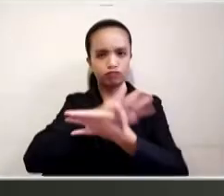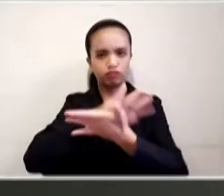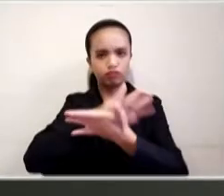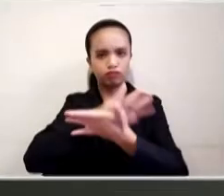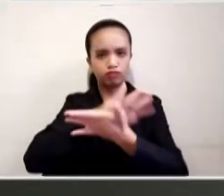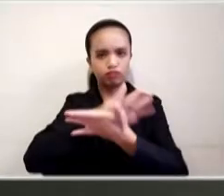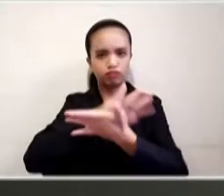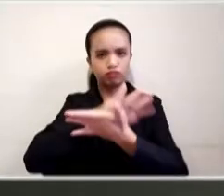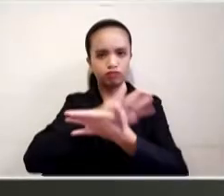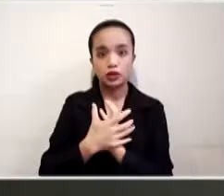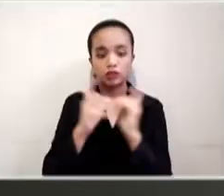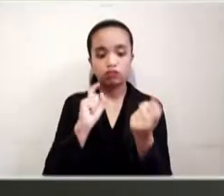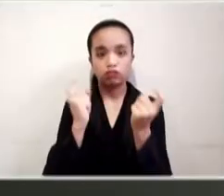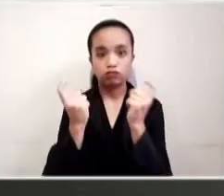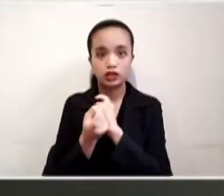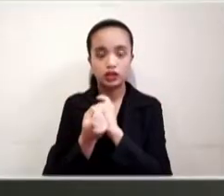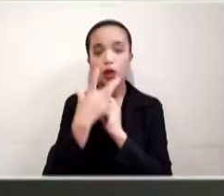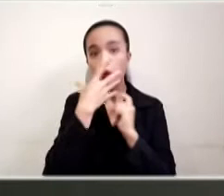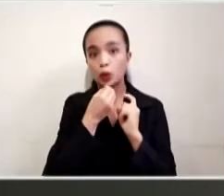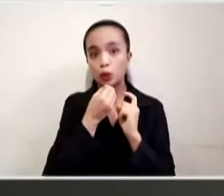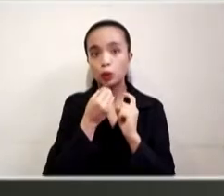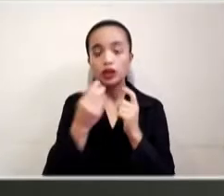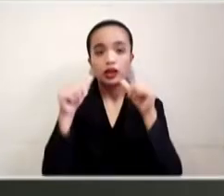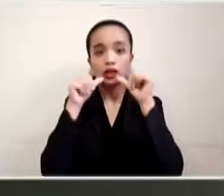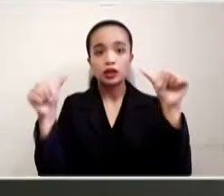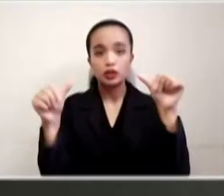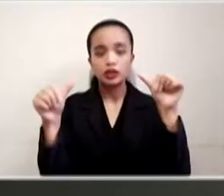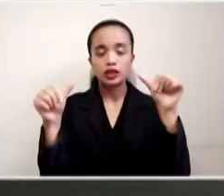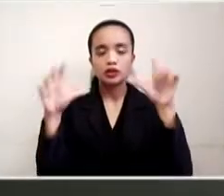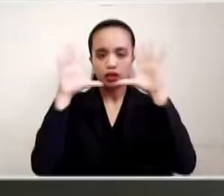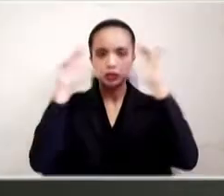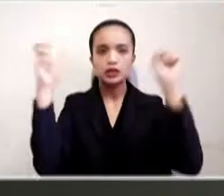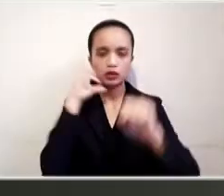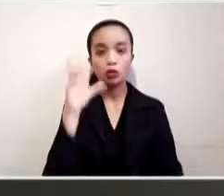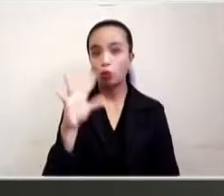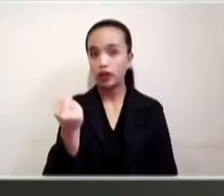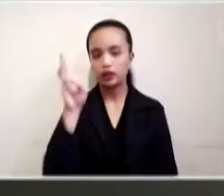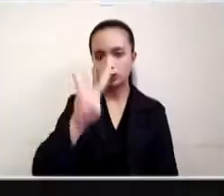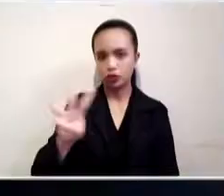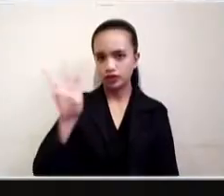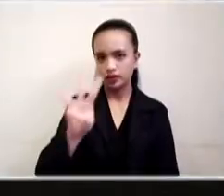classifications iwaragawag ni Presidente Duterte Inton Miyerkules ni Febe Kate Valdez para iti report.